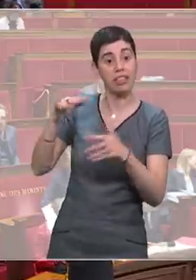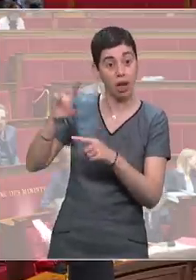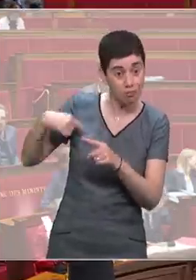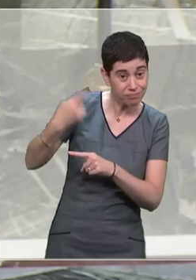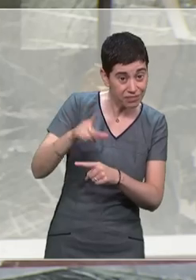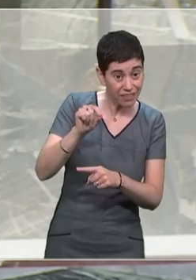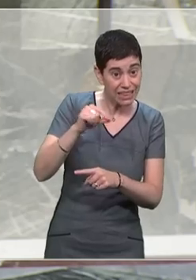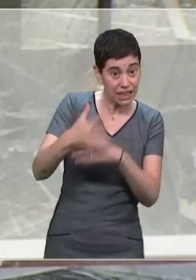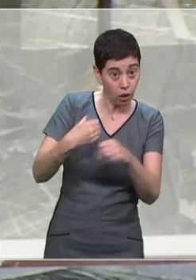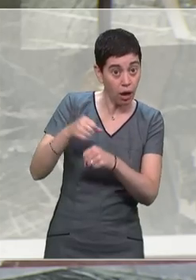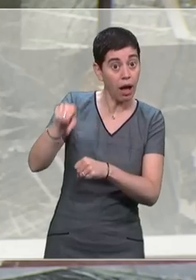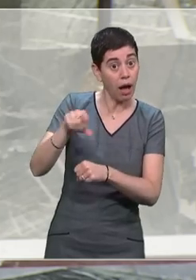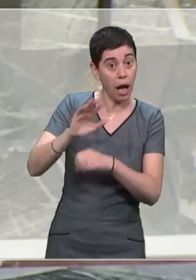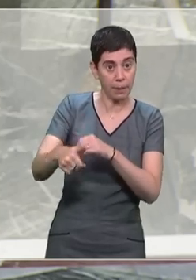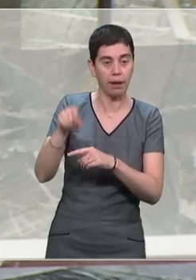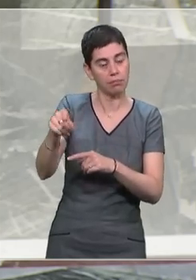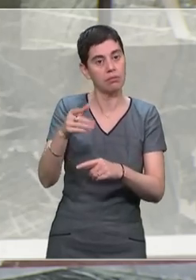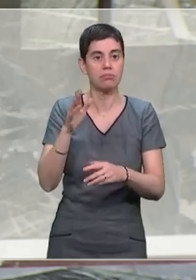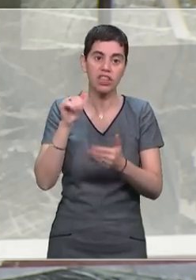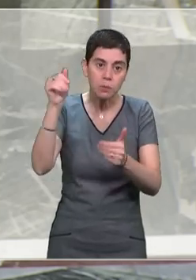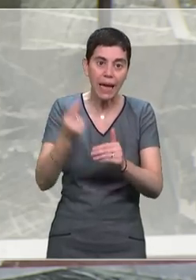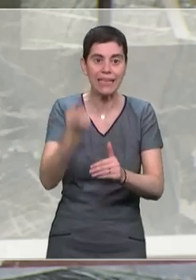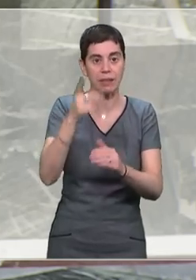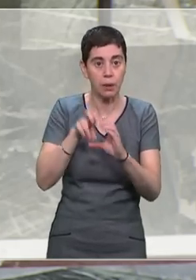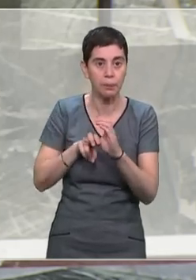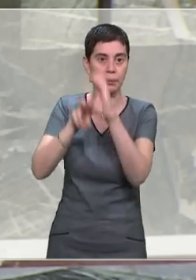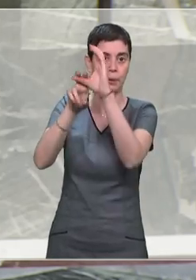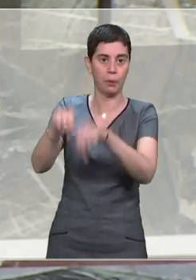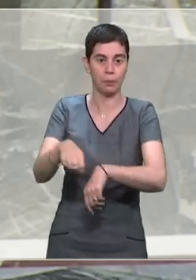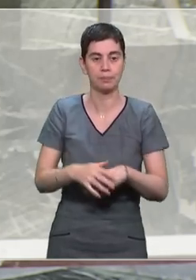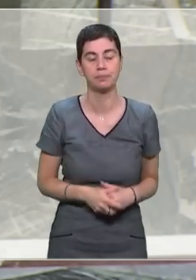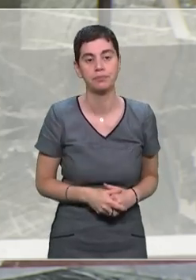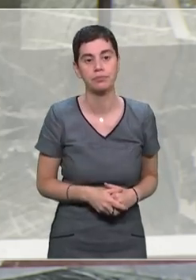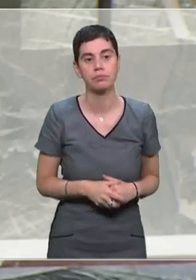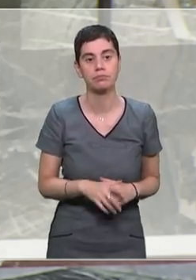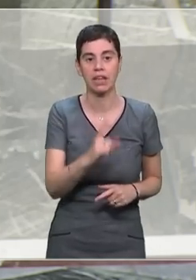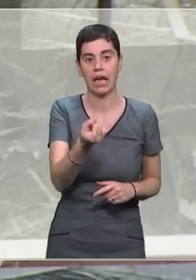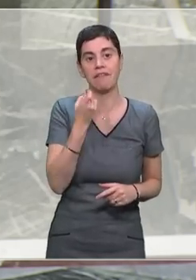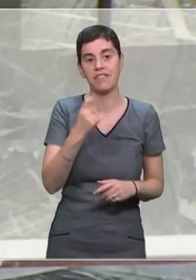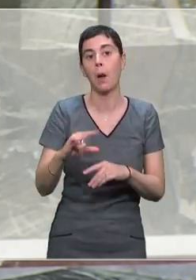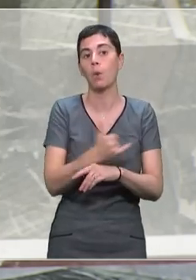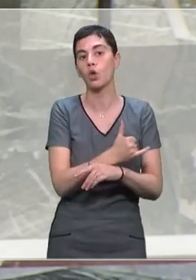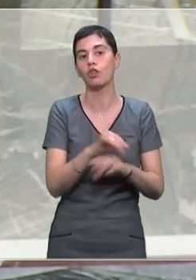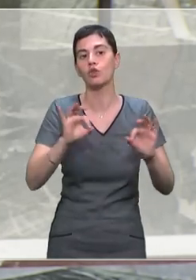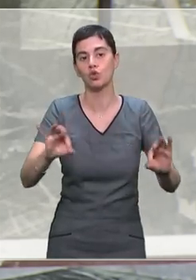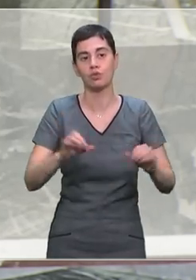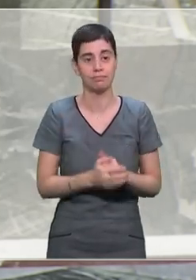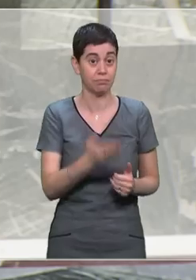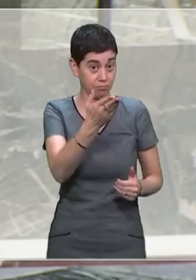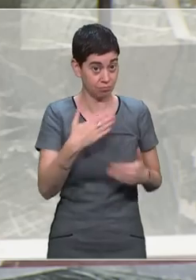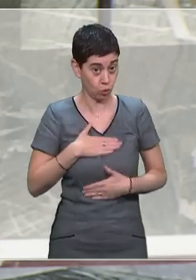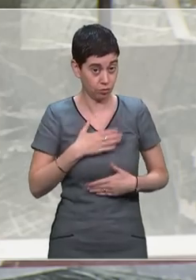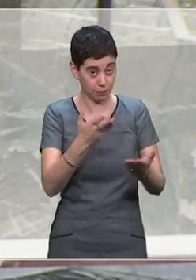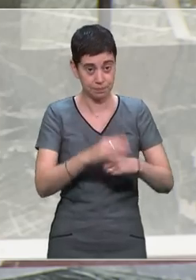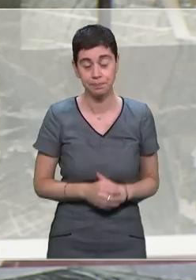française qui, j'espère, elle aussi, conquérera l'espace. Et qui vient de Bourgogne, Monsieur Rébérot, en est très heureux. Vous